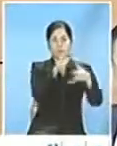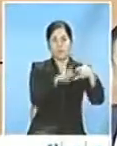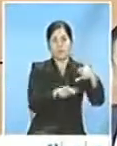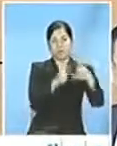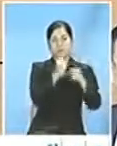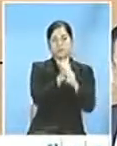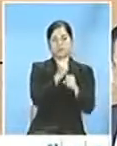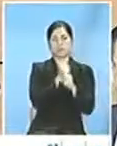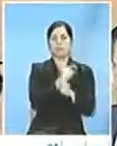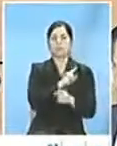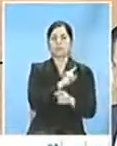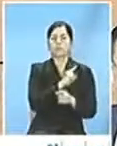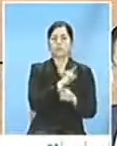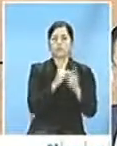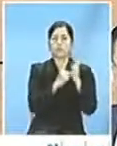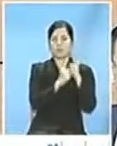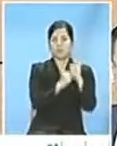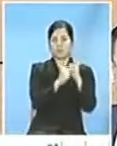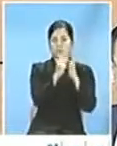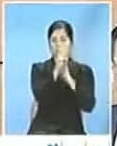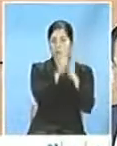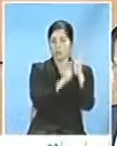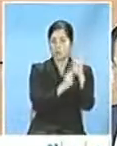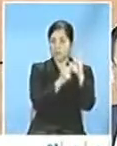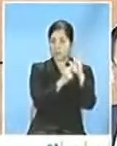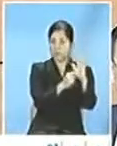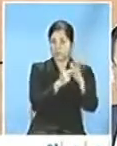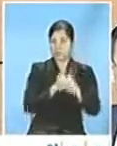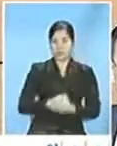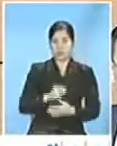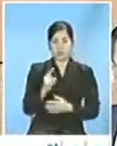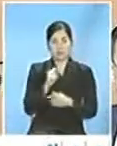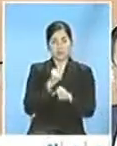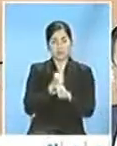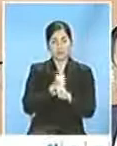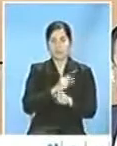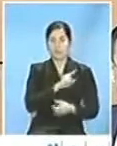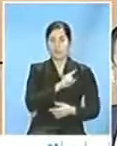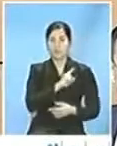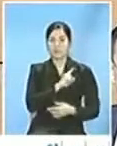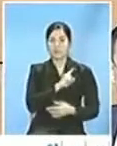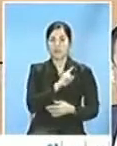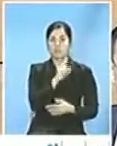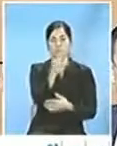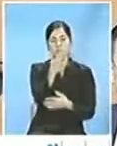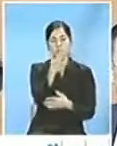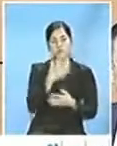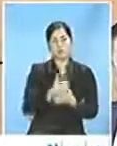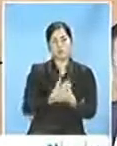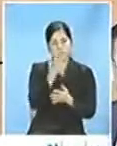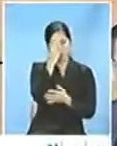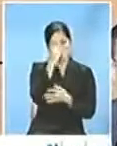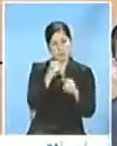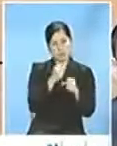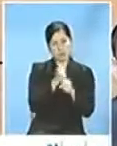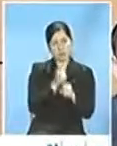ที่เสนอกฎหมายในวันนี้ว่าไม่มีหน้าที่ต้องไปทำแล้วทำได้อย่าง